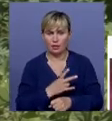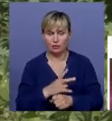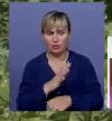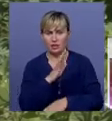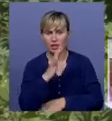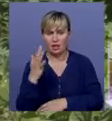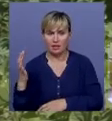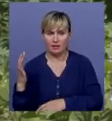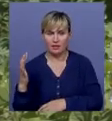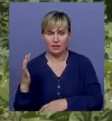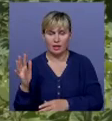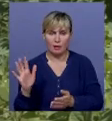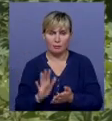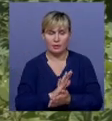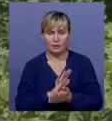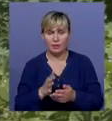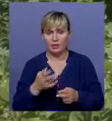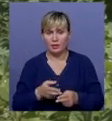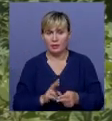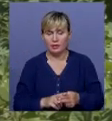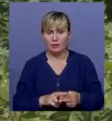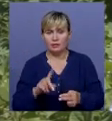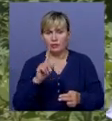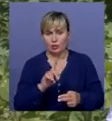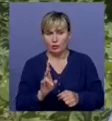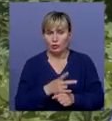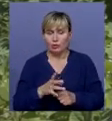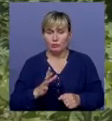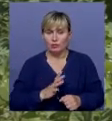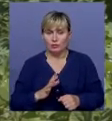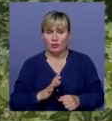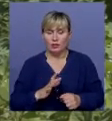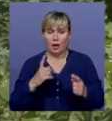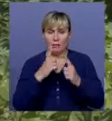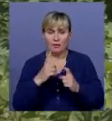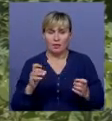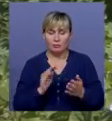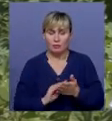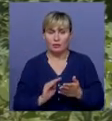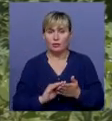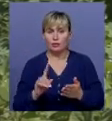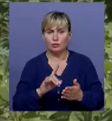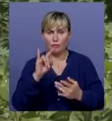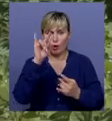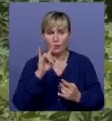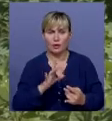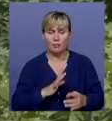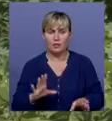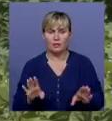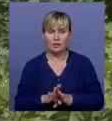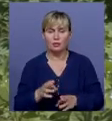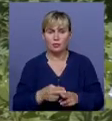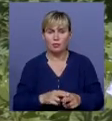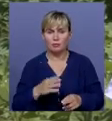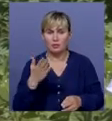деревья мы опрыскиваем. Но это правда в час ночи бывает. Именно когда люди, мы закрываем и объявления пишем, чтобы окна были закрыты, потому что